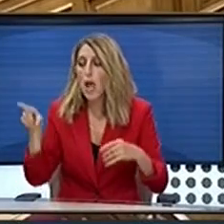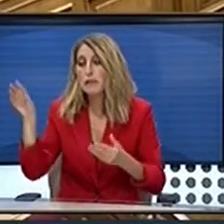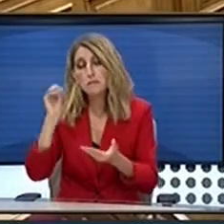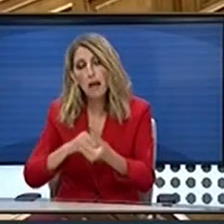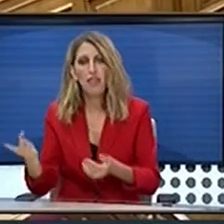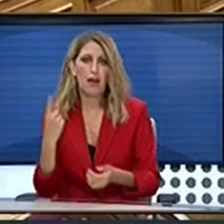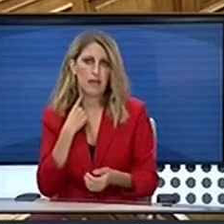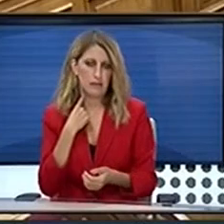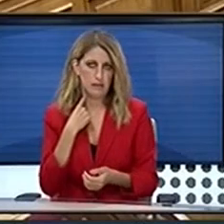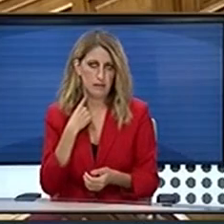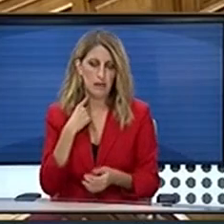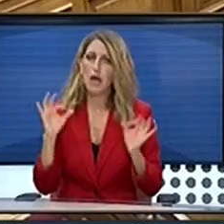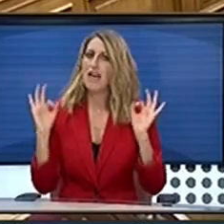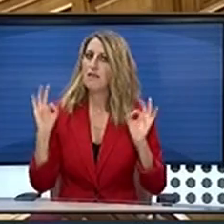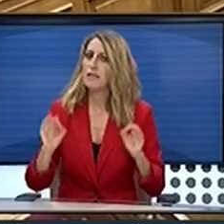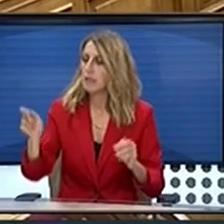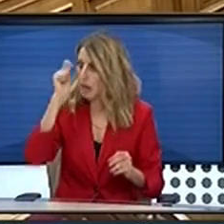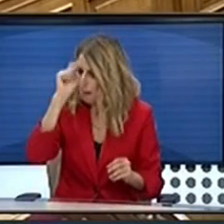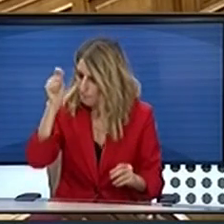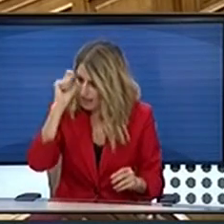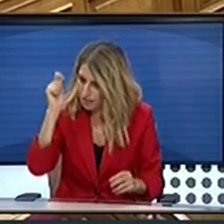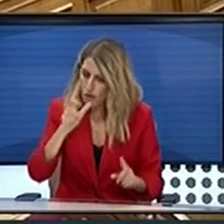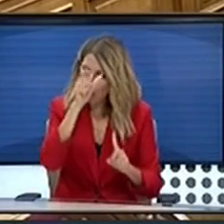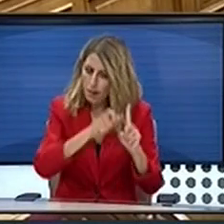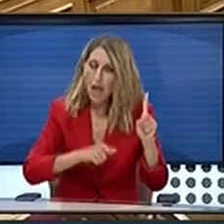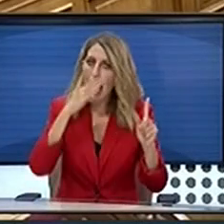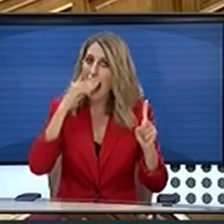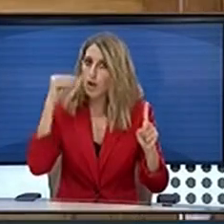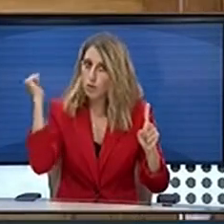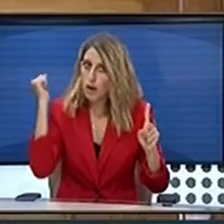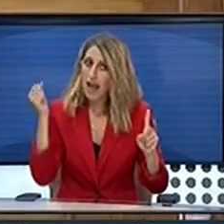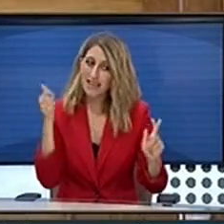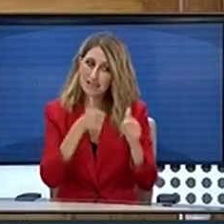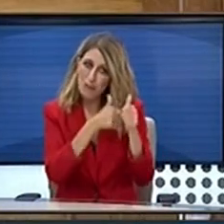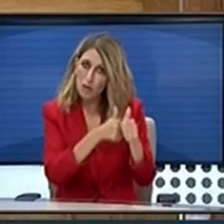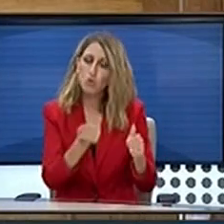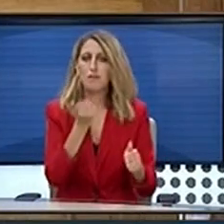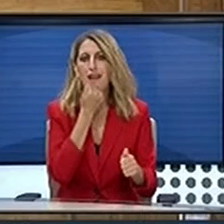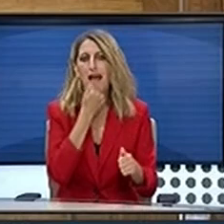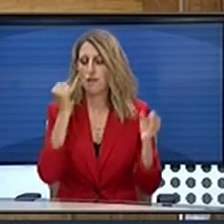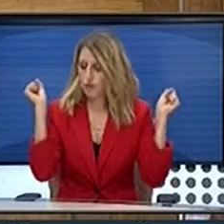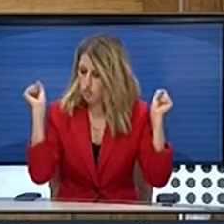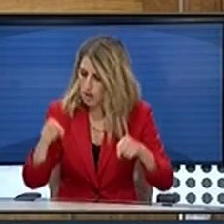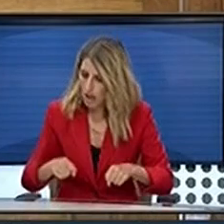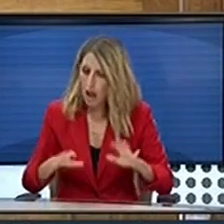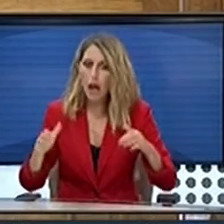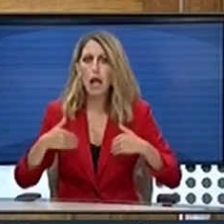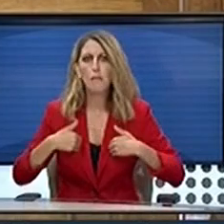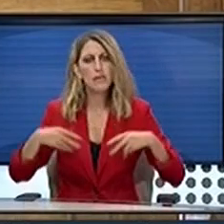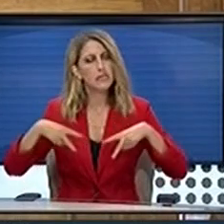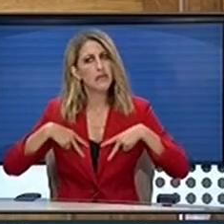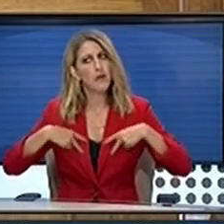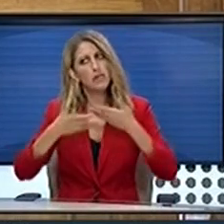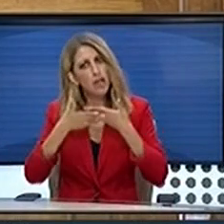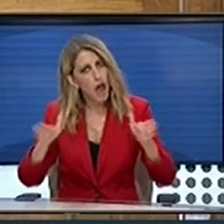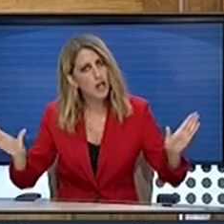σφάλμα, αλλά γιατί η κυβέρνηση είχε το θάρρος να αναλάβει αντικειμενική πολιτική ευθύνη και κυρίως να λάβει μέτρα για να το